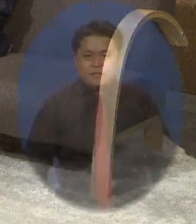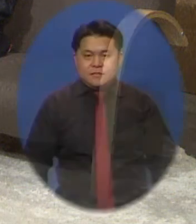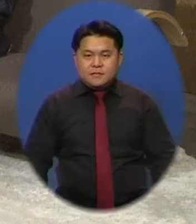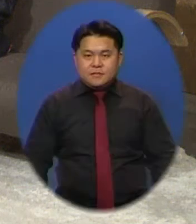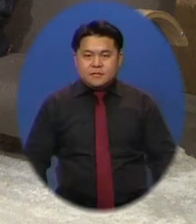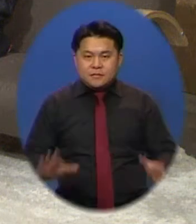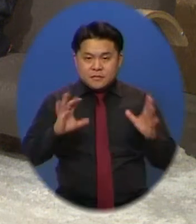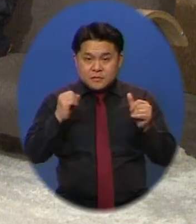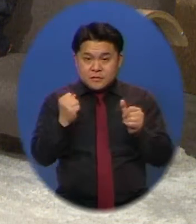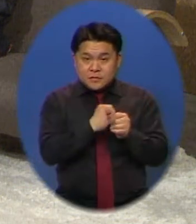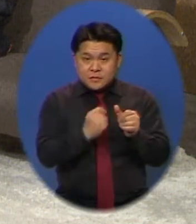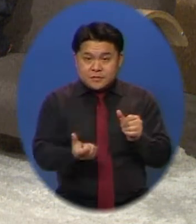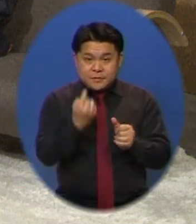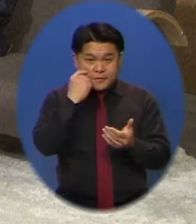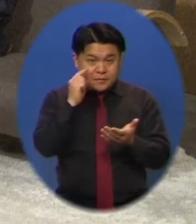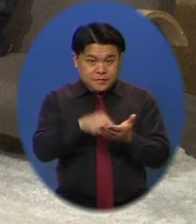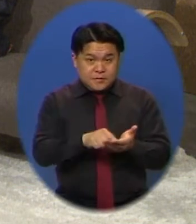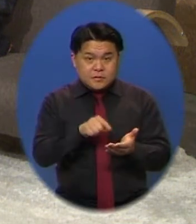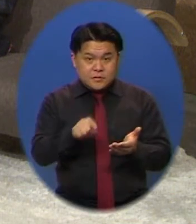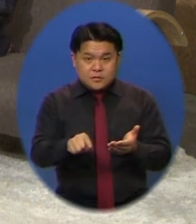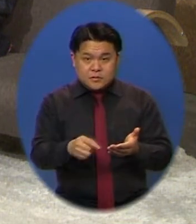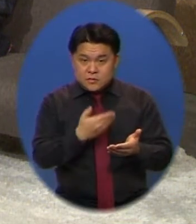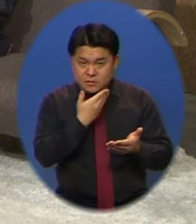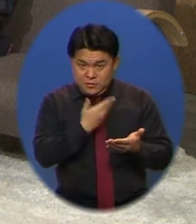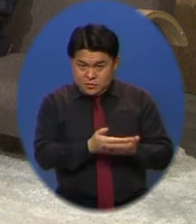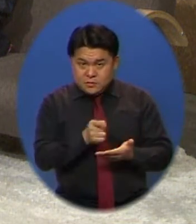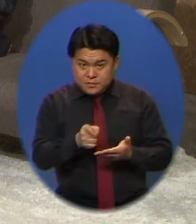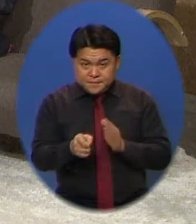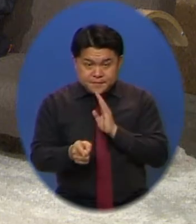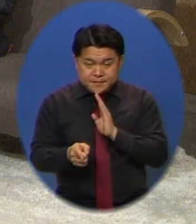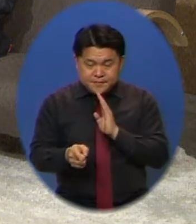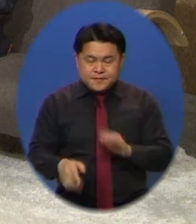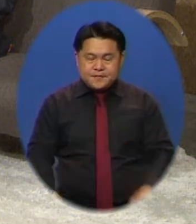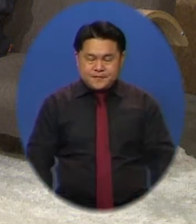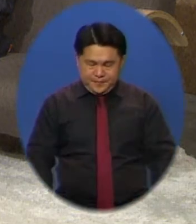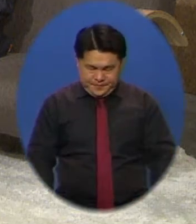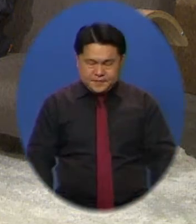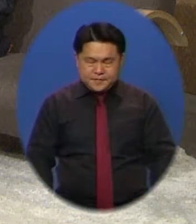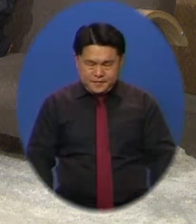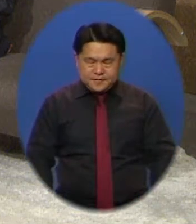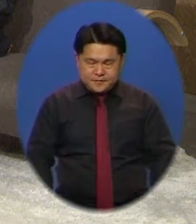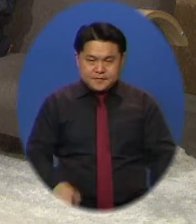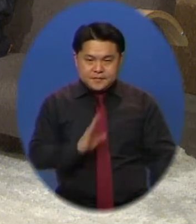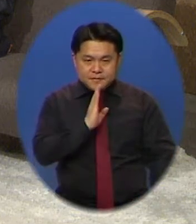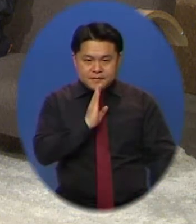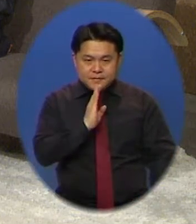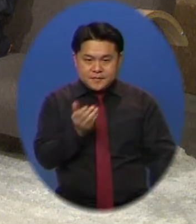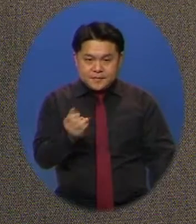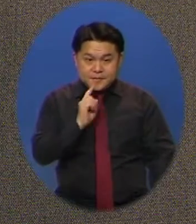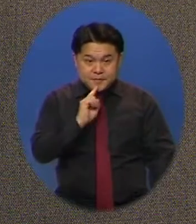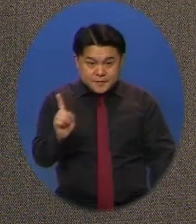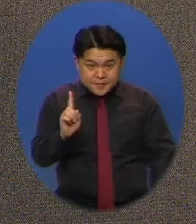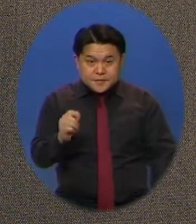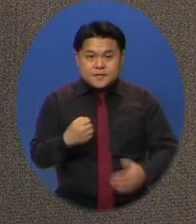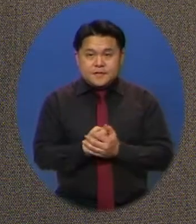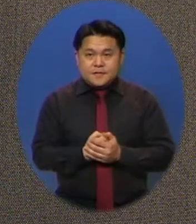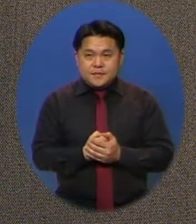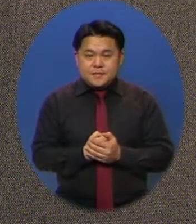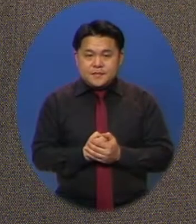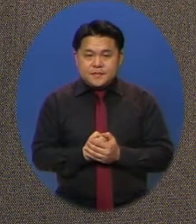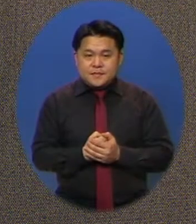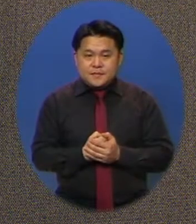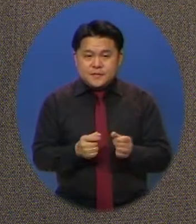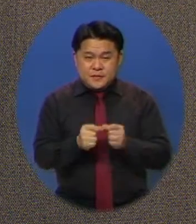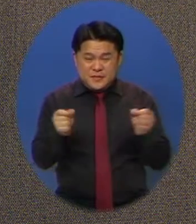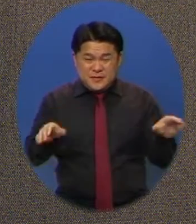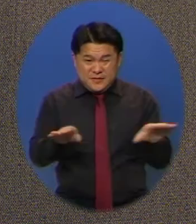이 아동학대는 조기 발견이 중요한 거죠? 예, 그렇습니다. 지금 아까 말씀 주셨듯이 우리